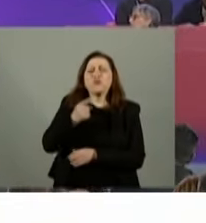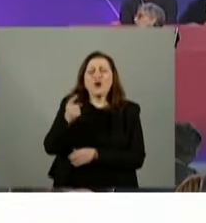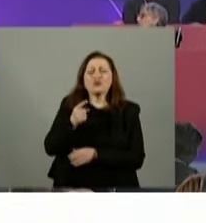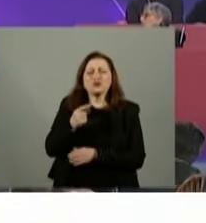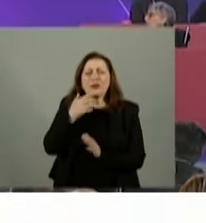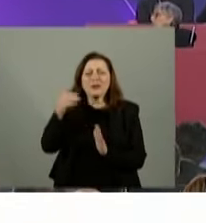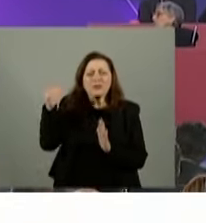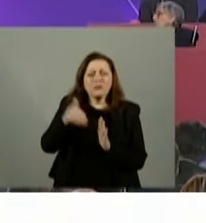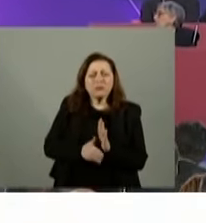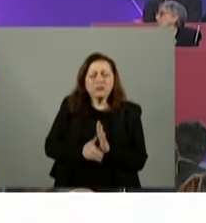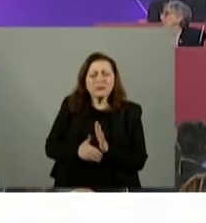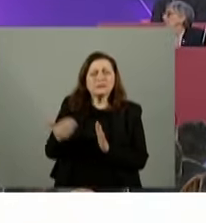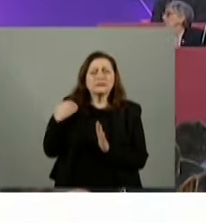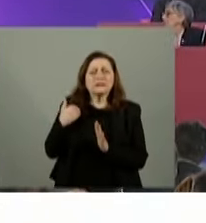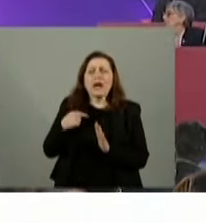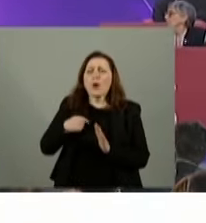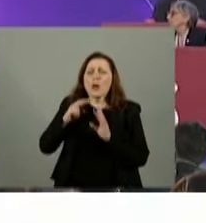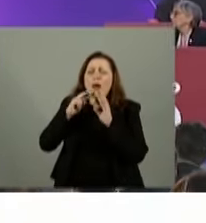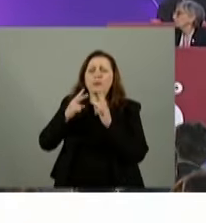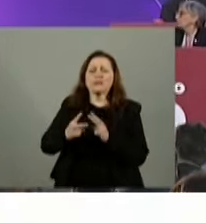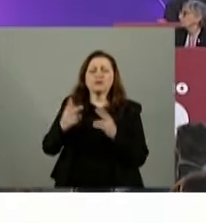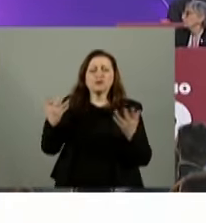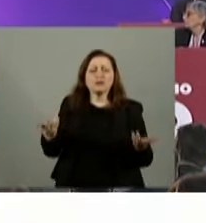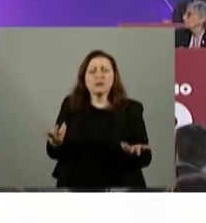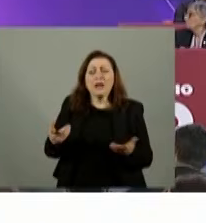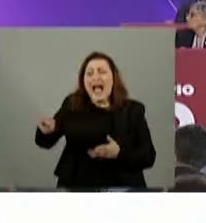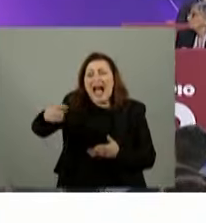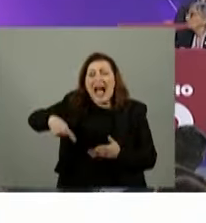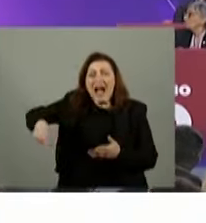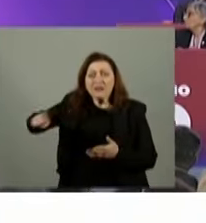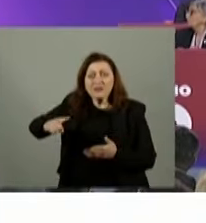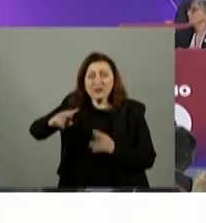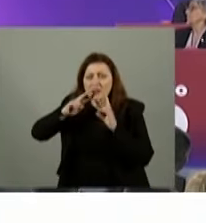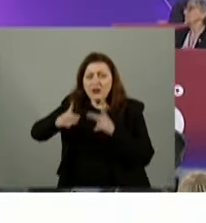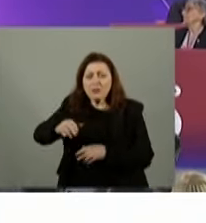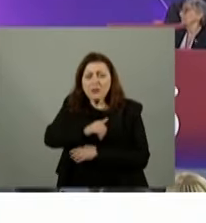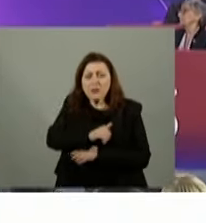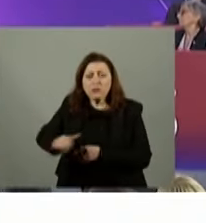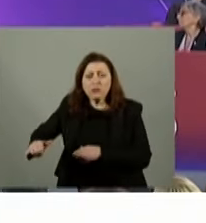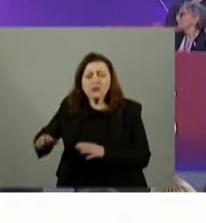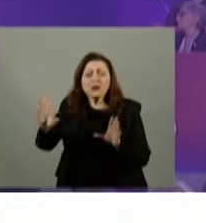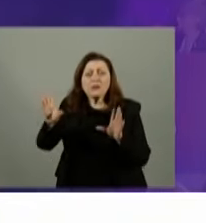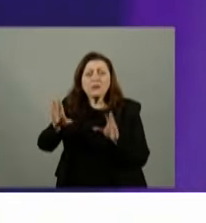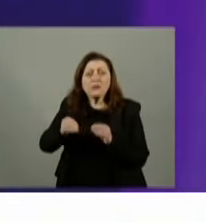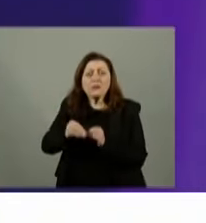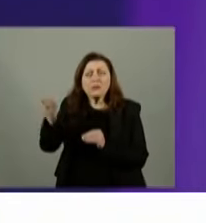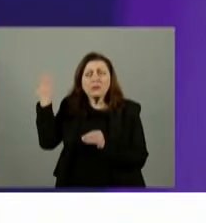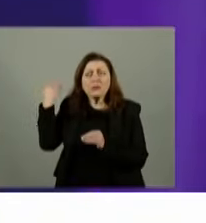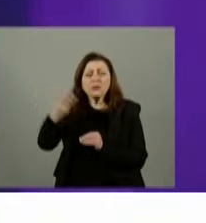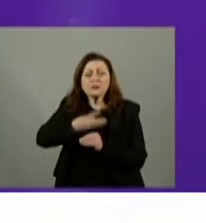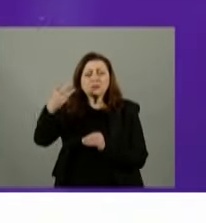ότι φαίνεται να εκπροσωπεί τις παραδοσιακές δυνάμεις του κόμματος, χαρίζοντας το επιχείρημα της